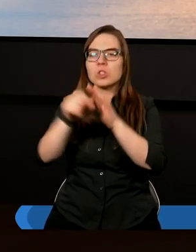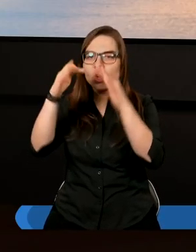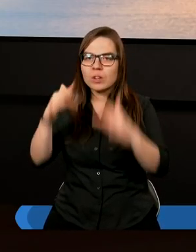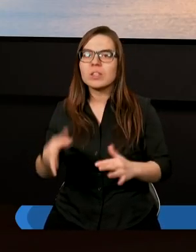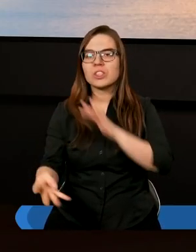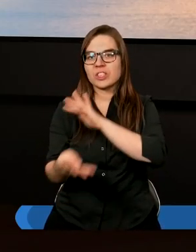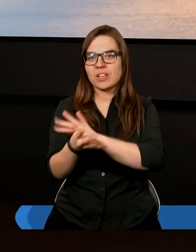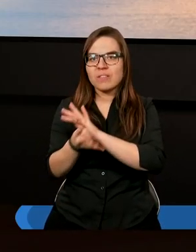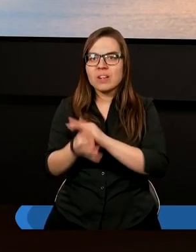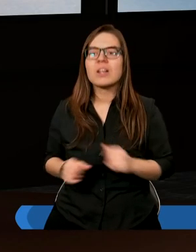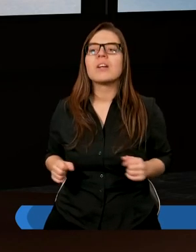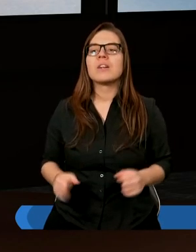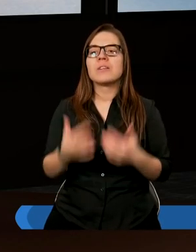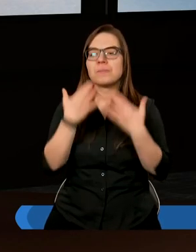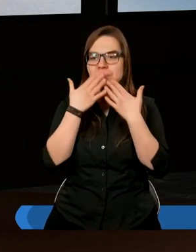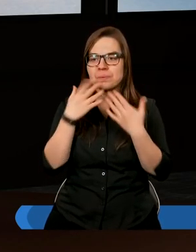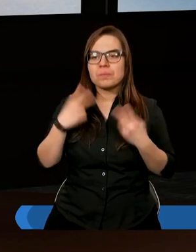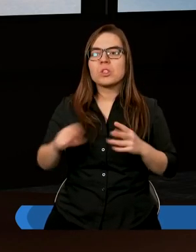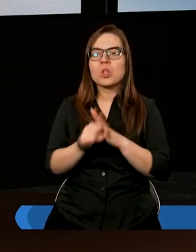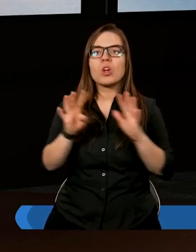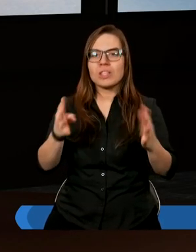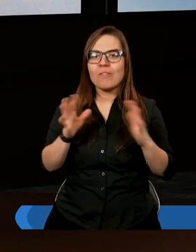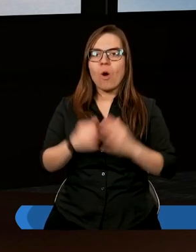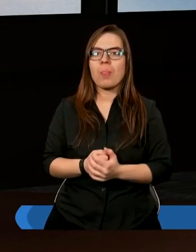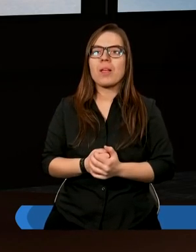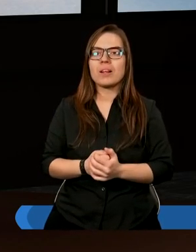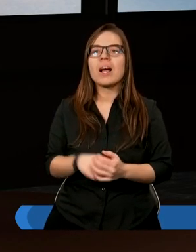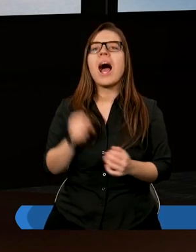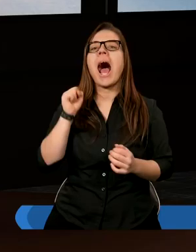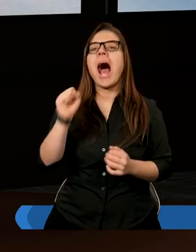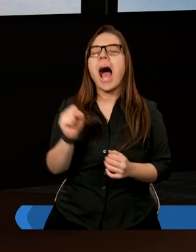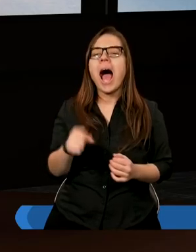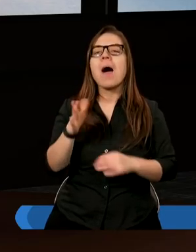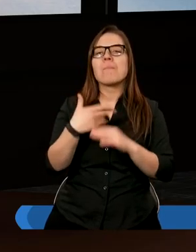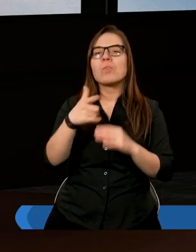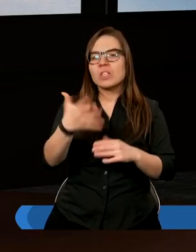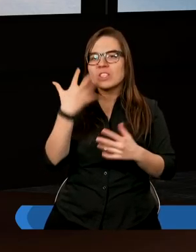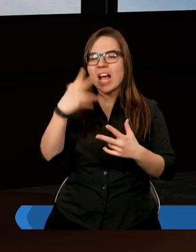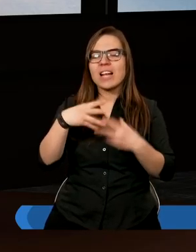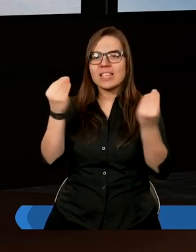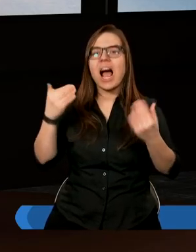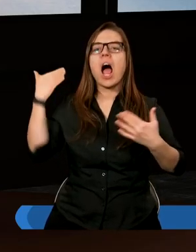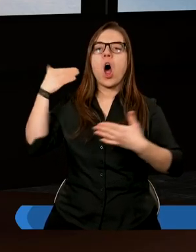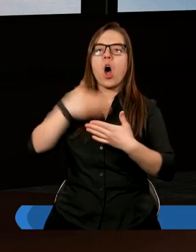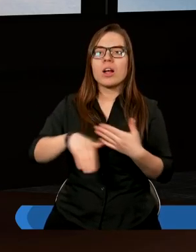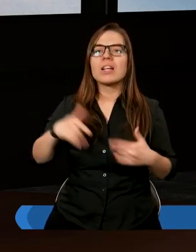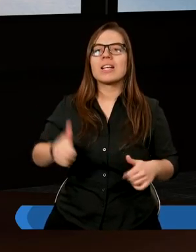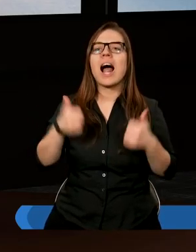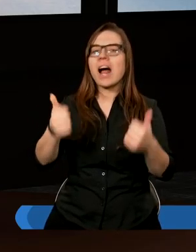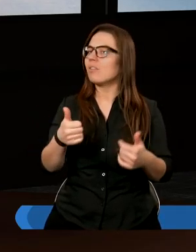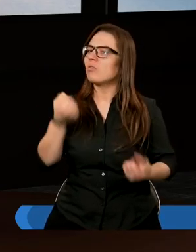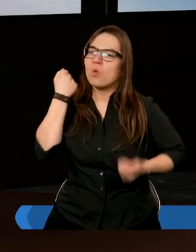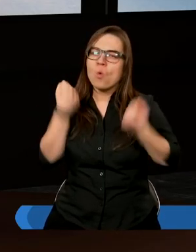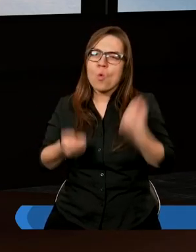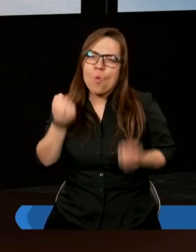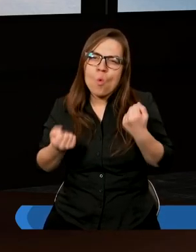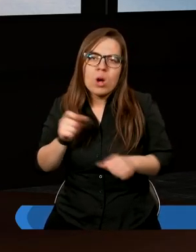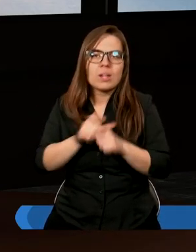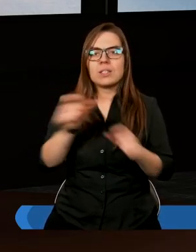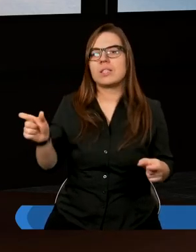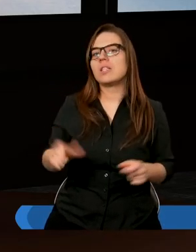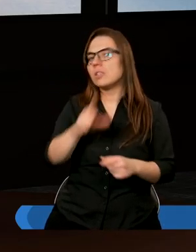dziewiętnasty. Po dziewiątym. Po dziewiątym. A to wiec, że w dniach ostatecznych nastaną trudne czasy.